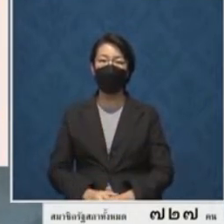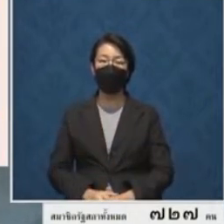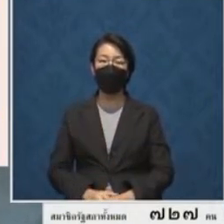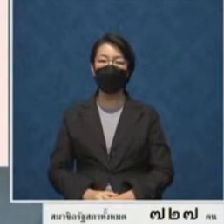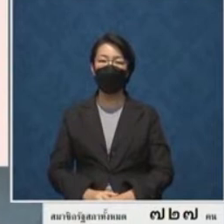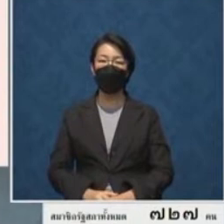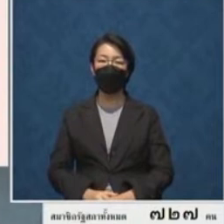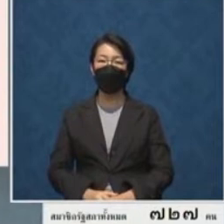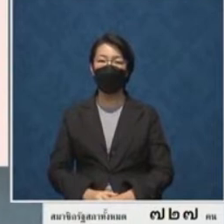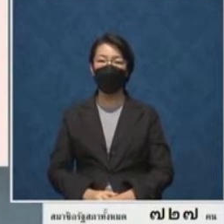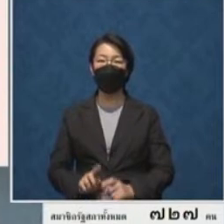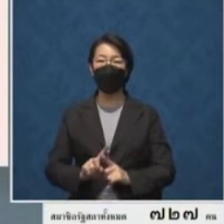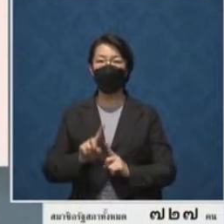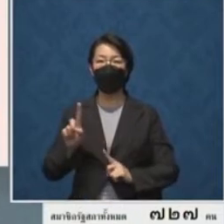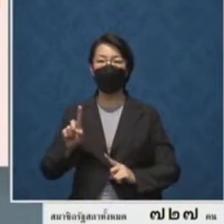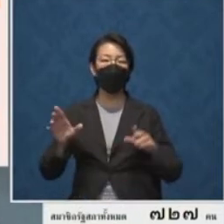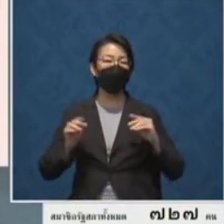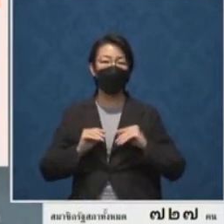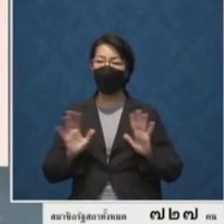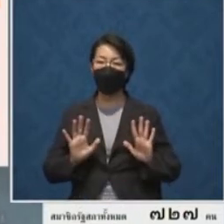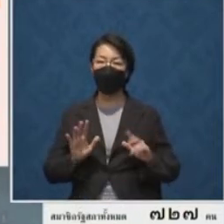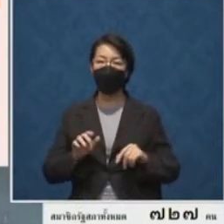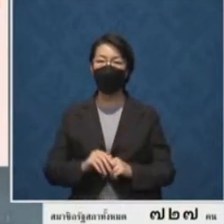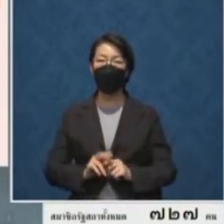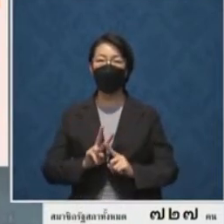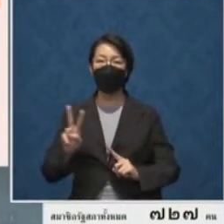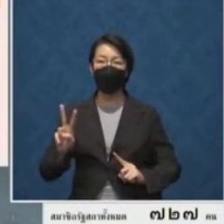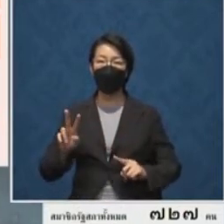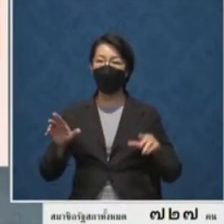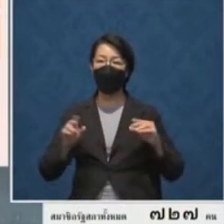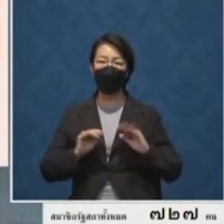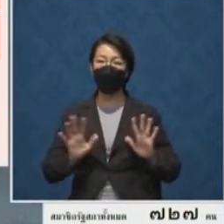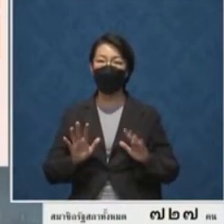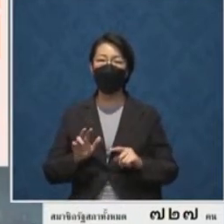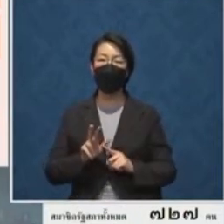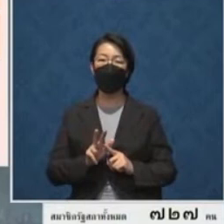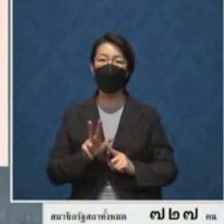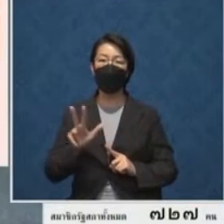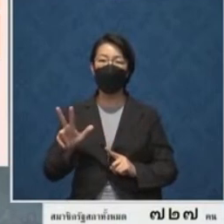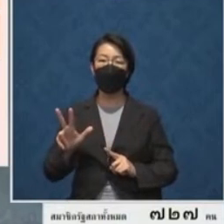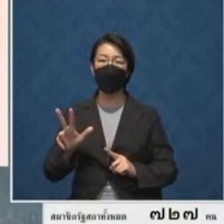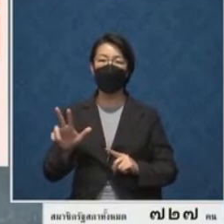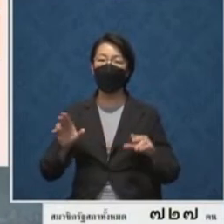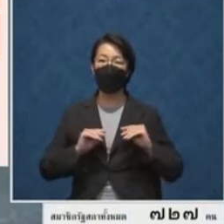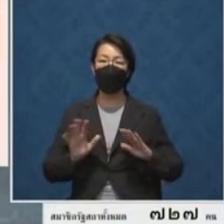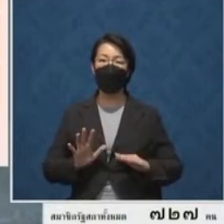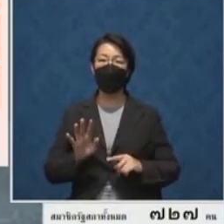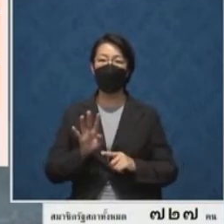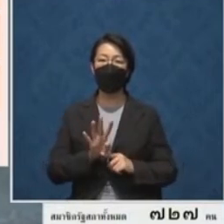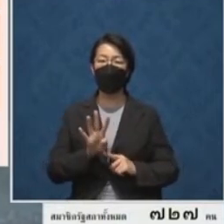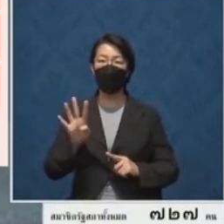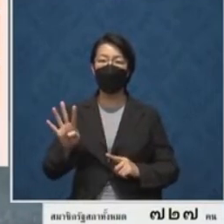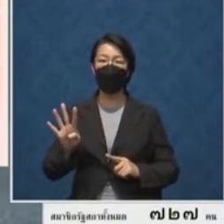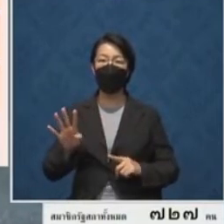1ไม่รับหลักการ2ไม่รับหลักการ3ไม่รับหลักการและ4ไม่รับหลักการ